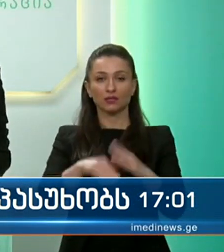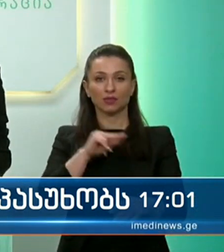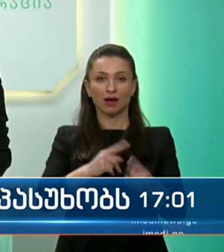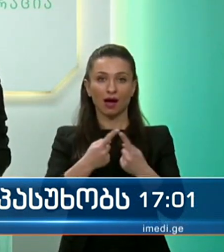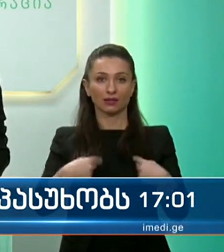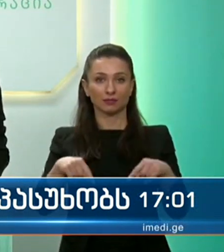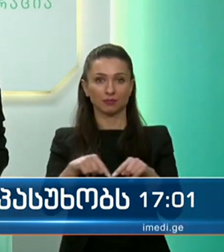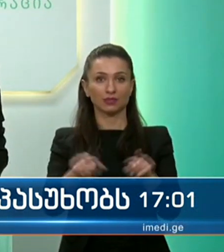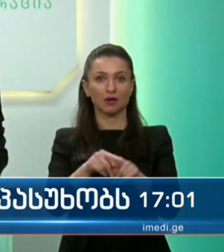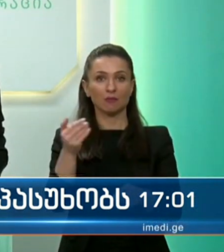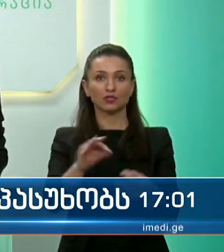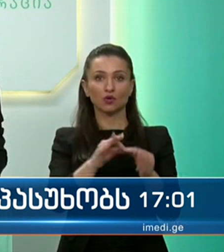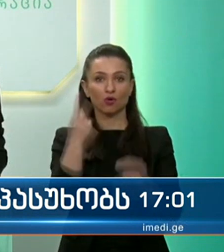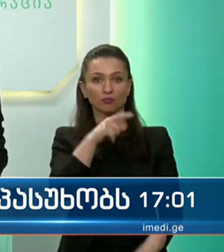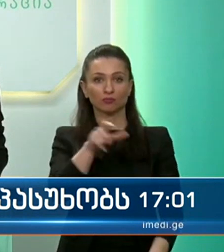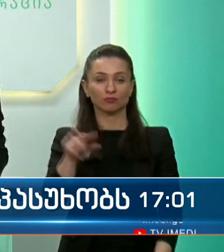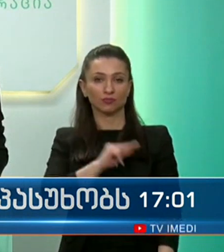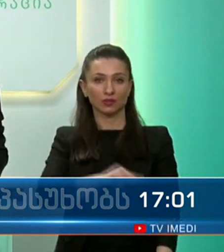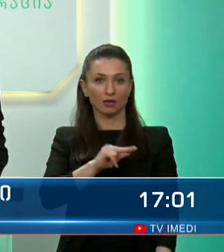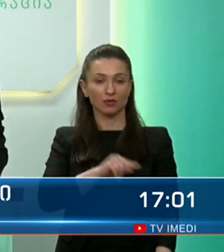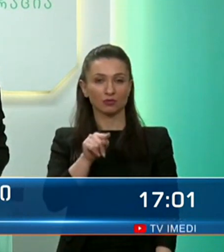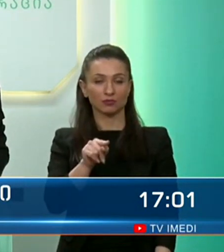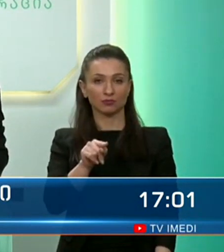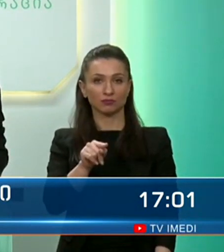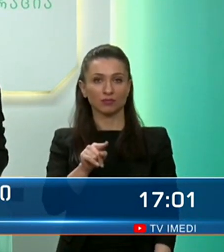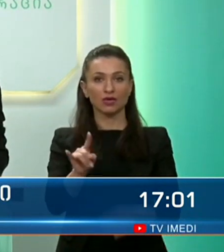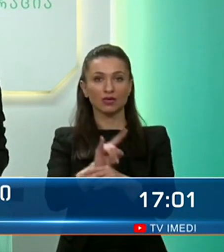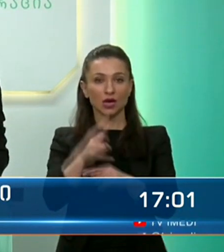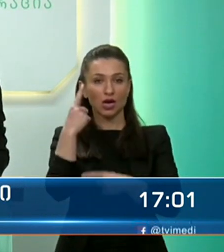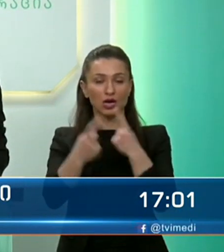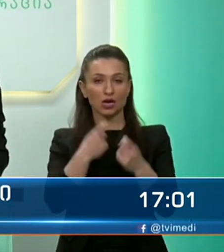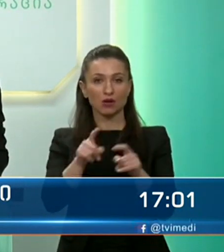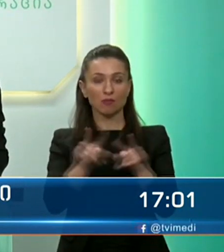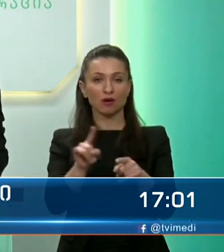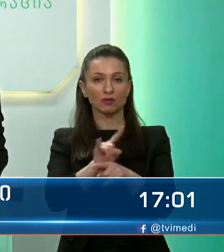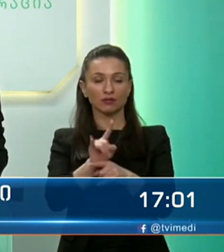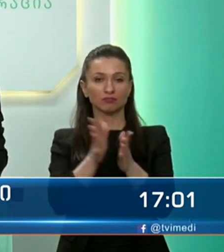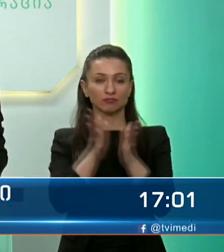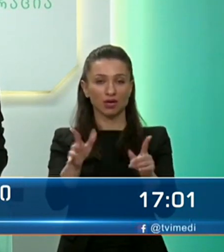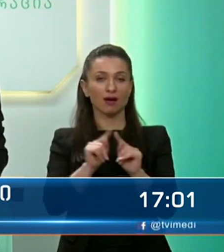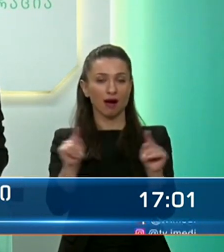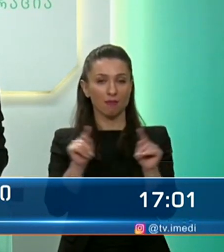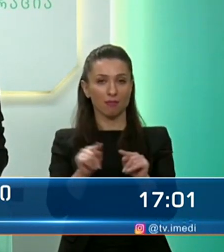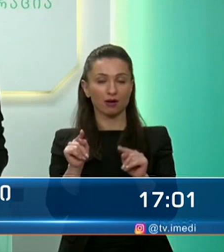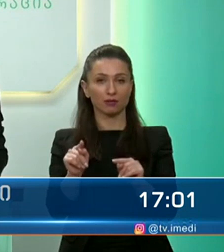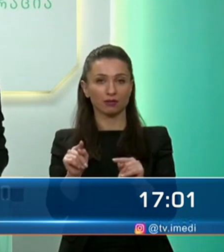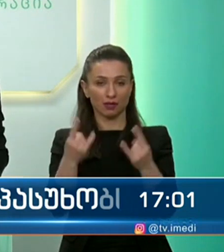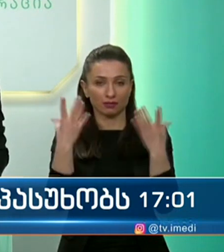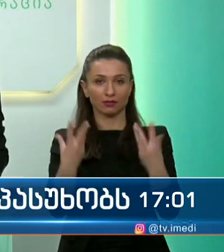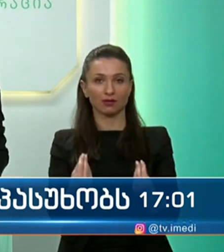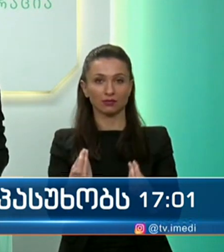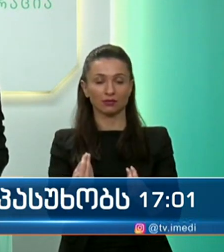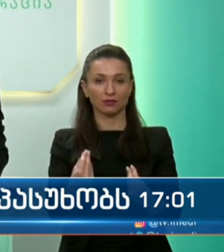Საარჩევნო ადმინისტრაციისა და მისი კონკრეტული თანამშრომლების მიმართ დეზინფორმაციისა და ცილისწამების კამპანია